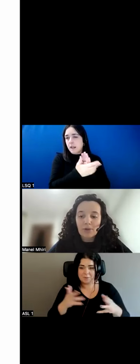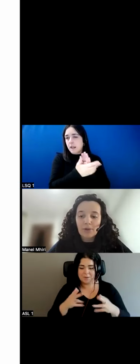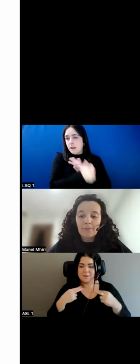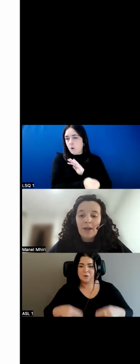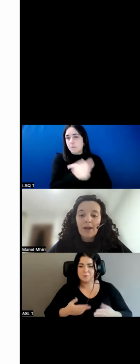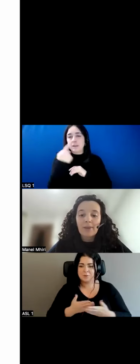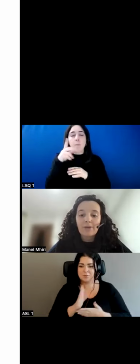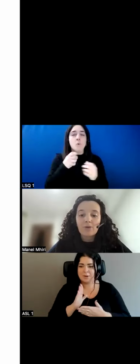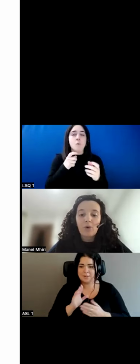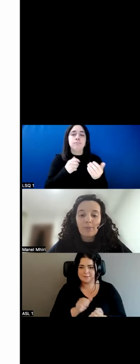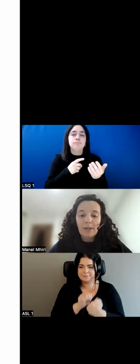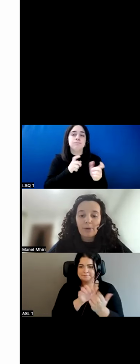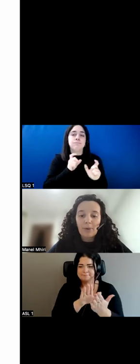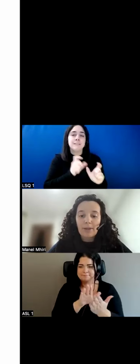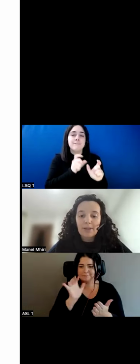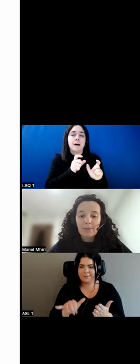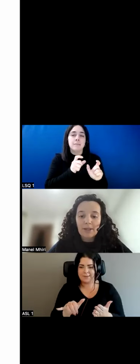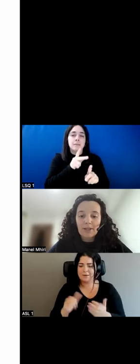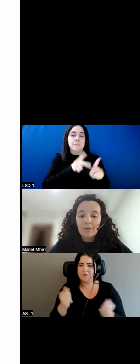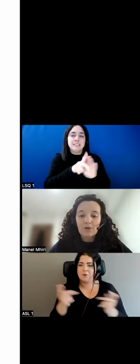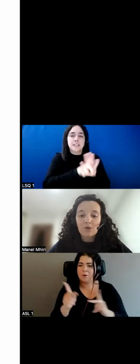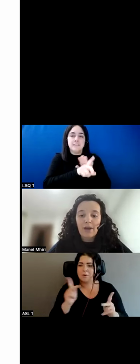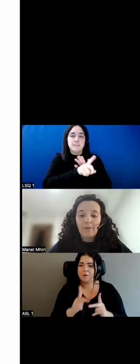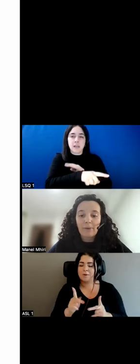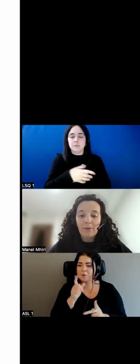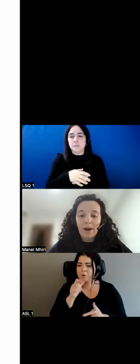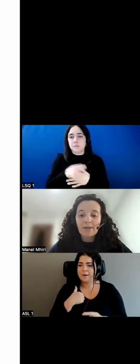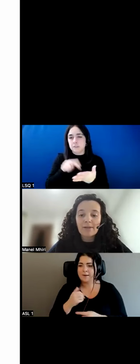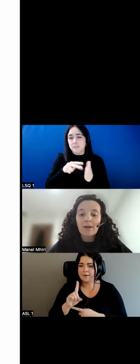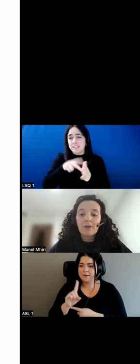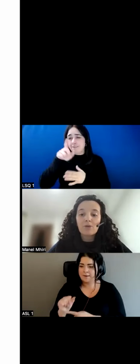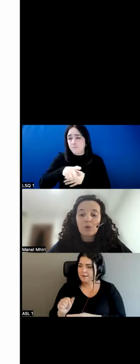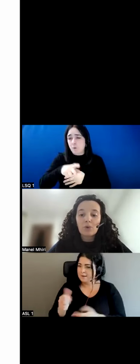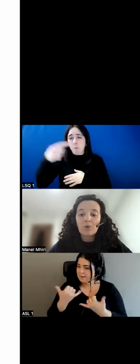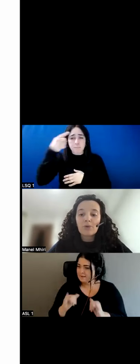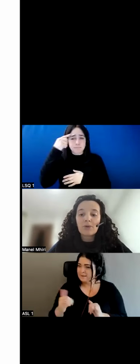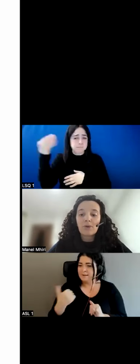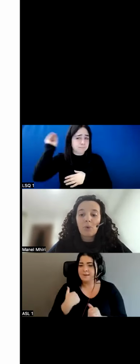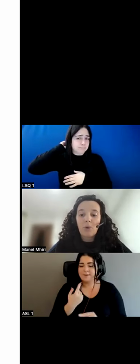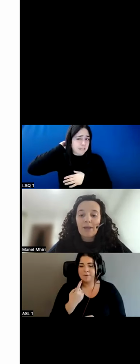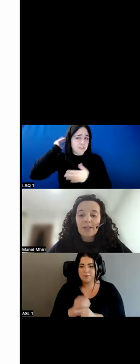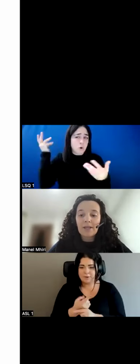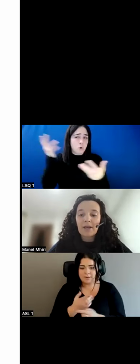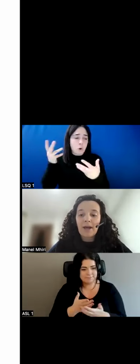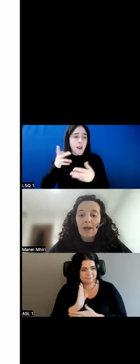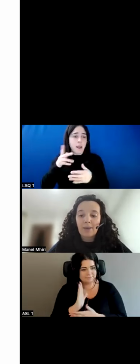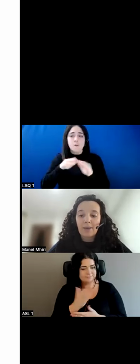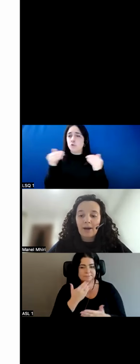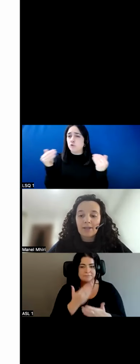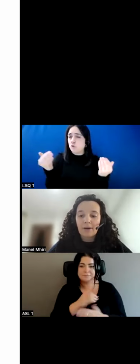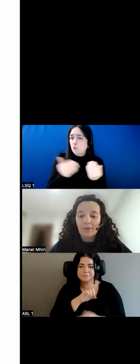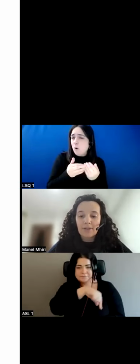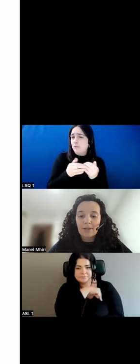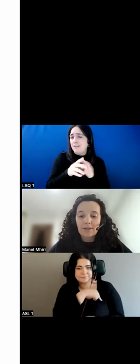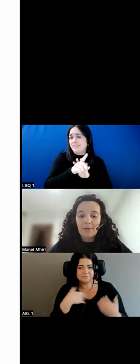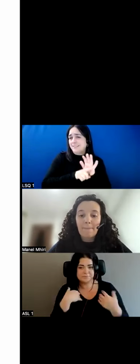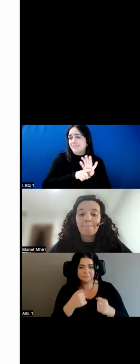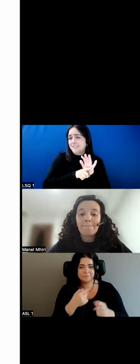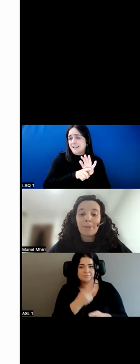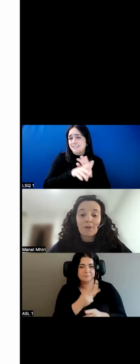soulevé, mais on devrait se concentrer sur l'approche des droits de la personne et que toutes les personnes ayant des déficiences devraient avoir droit